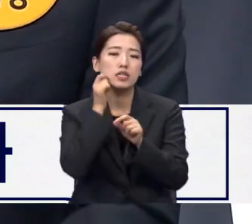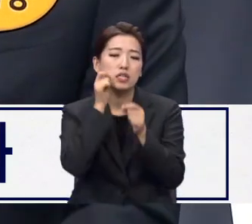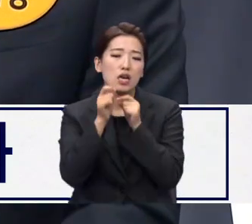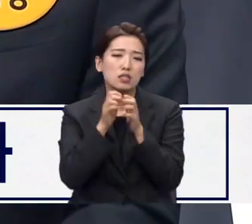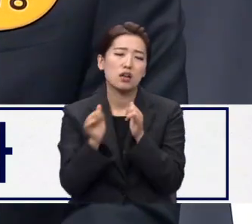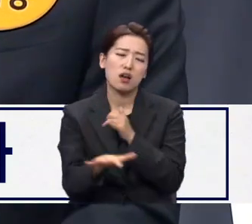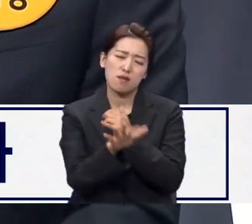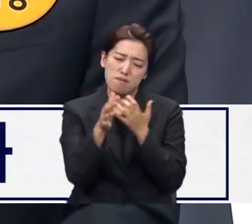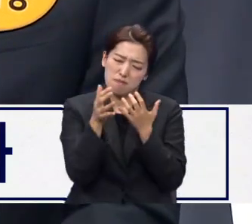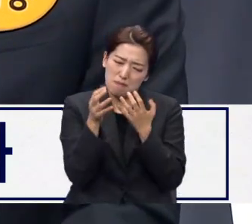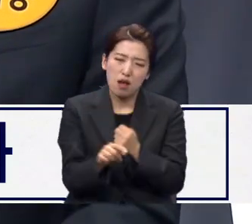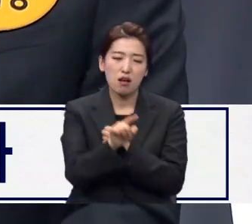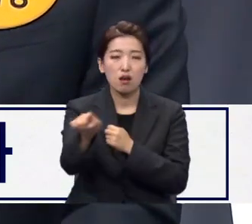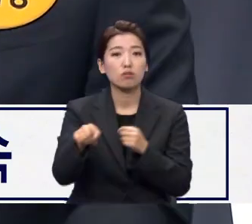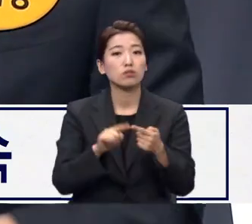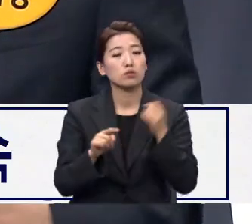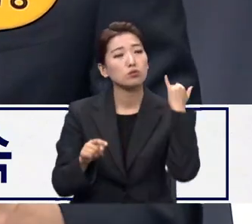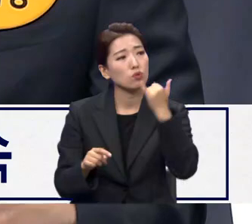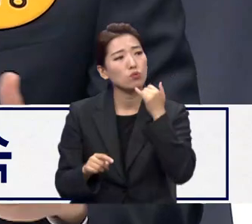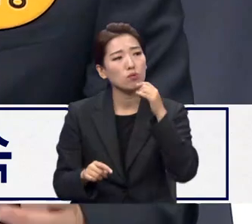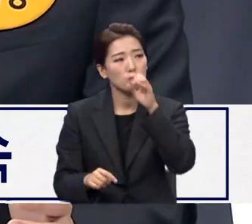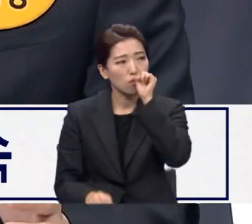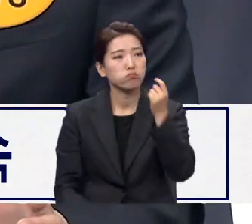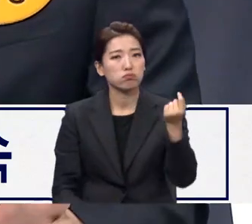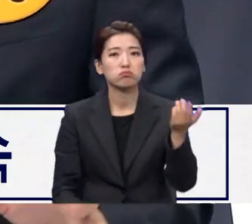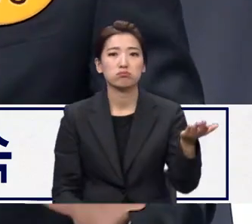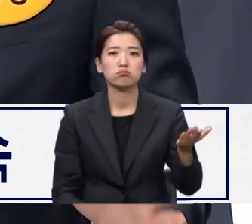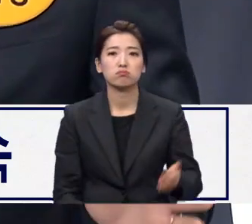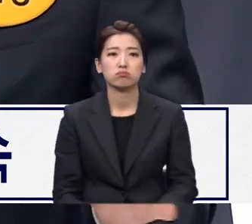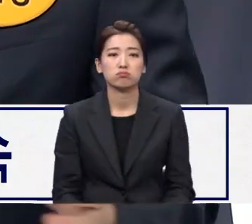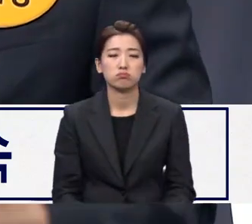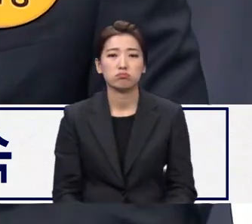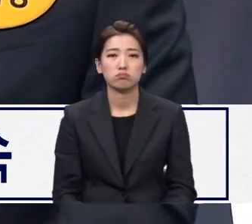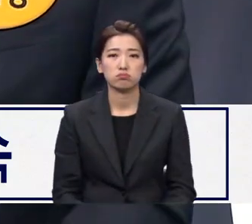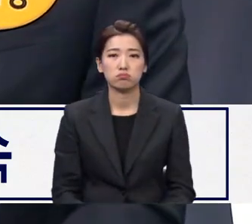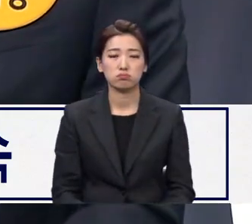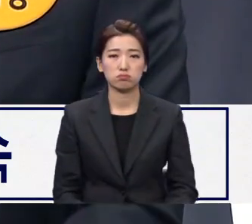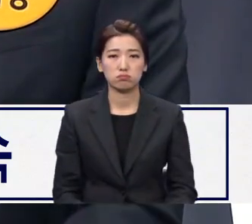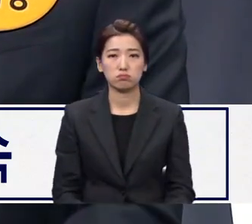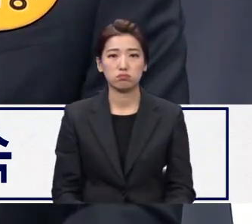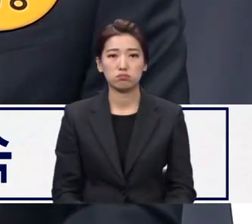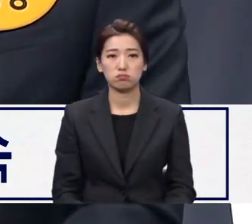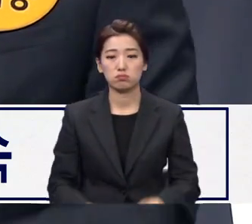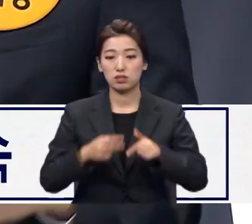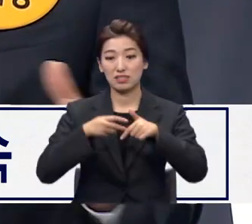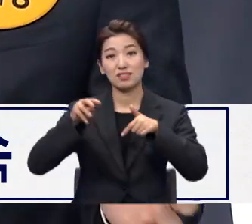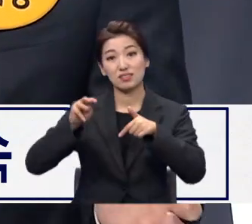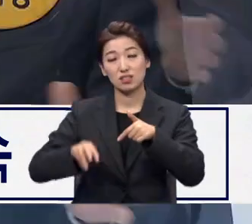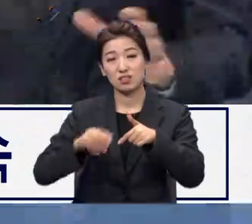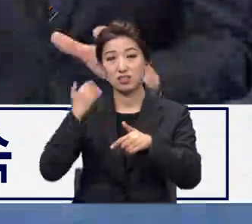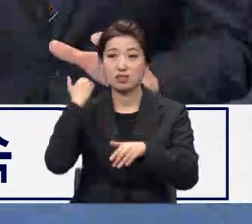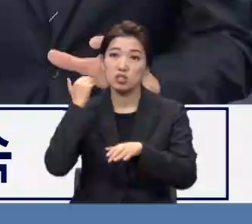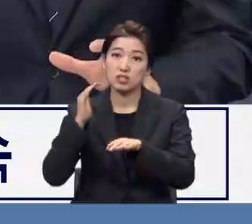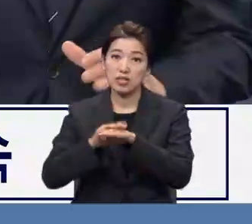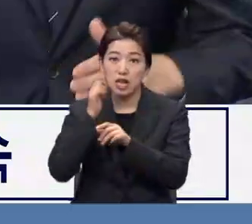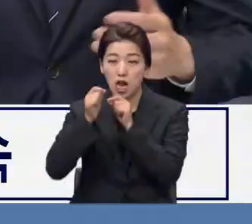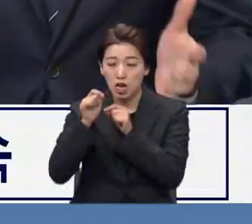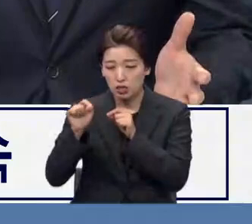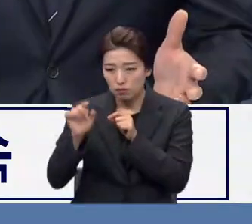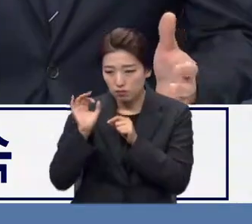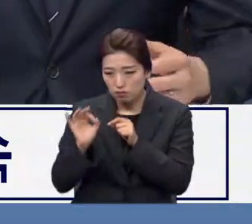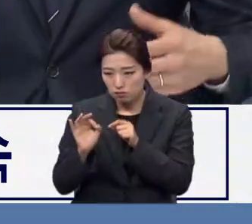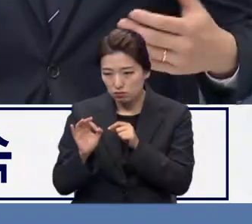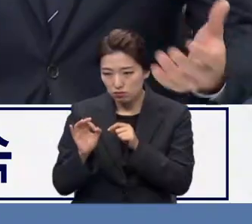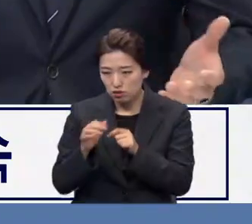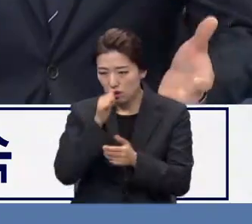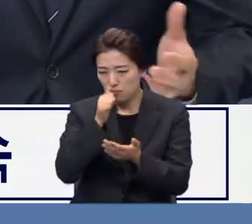답답함을 많이 느끼고 있거든요 근데 이제 검찰이 뭐 인천 미출구 사건의 경우에는 범죄 단체 조직죄 기소를